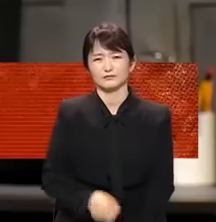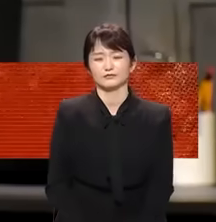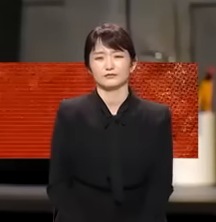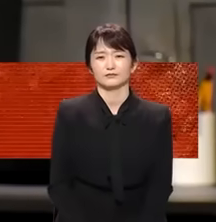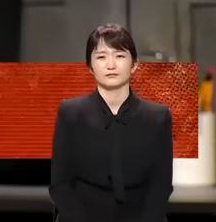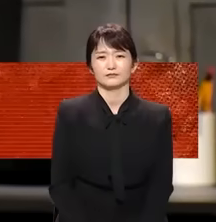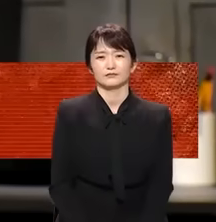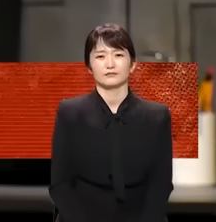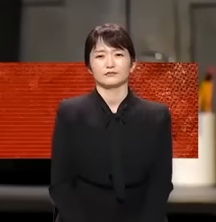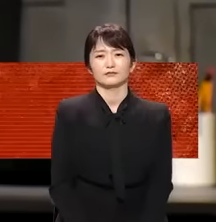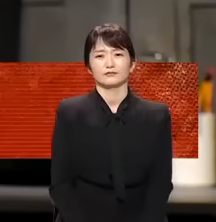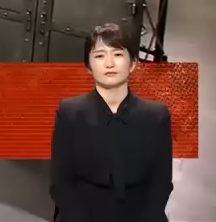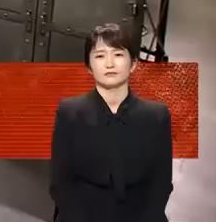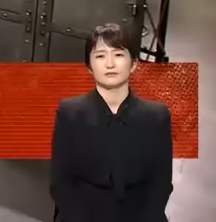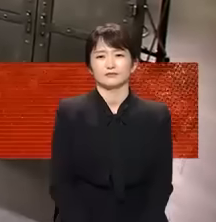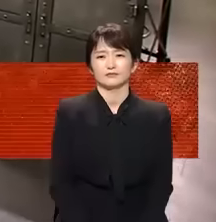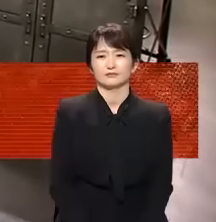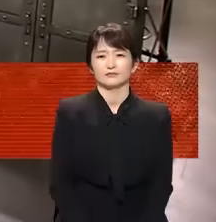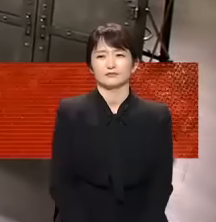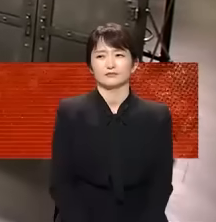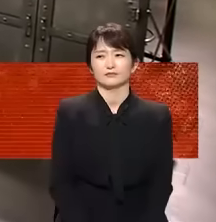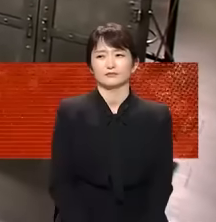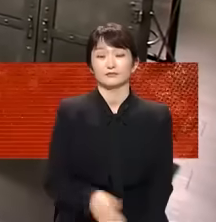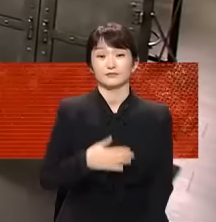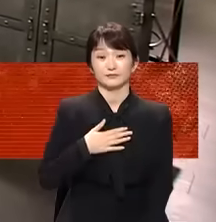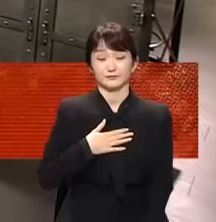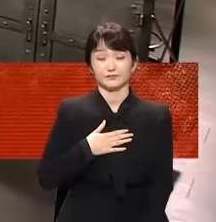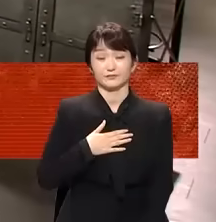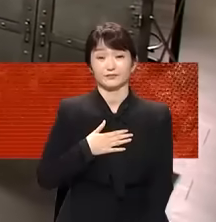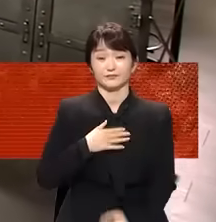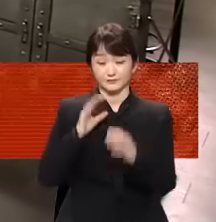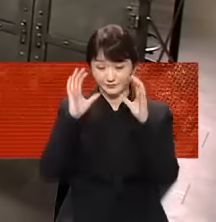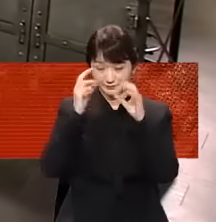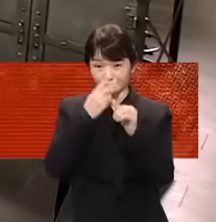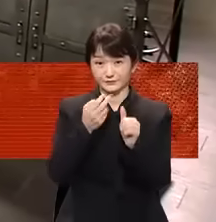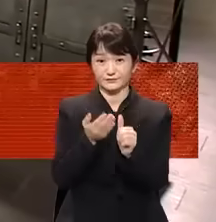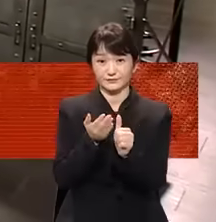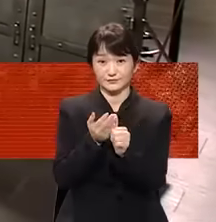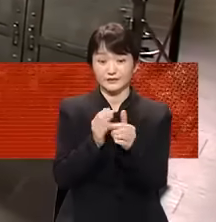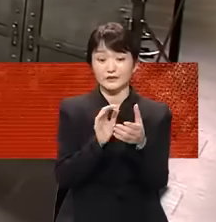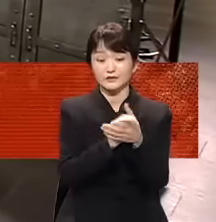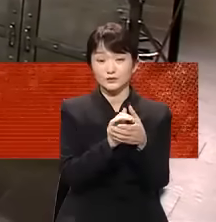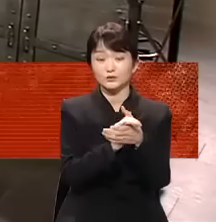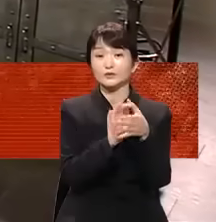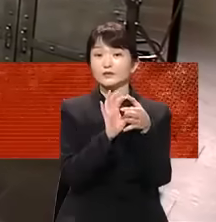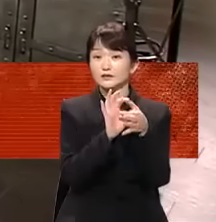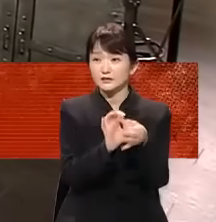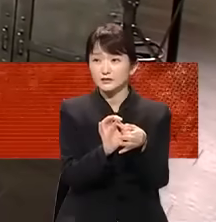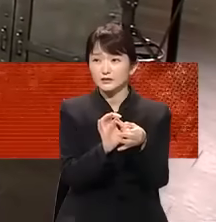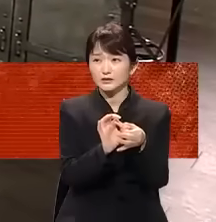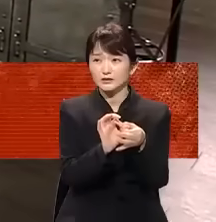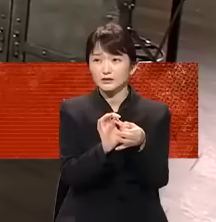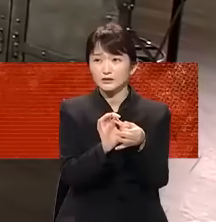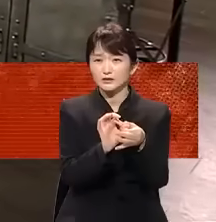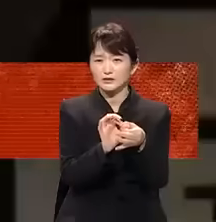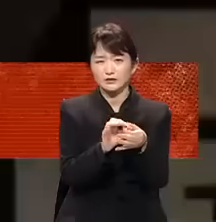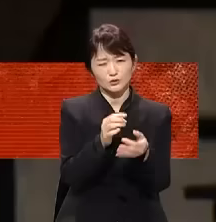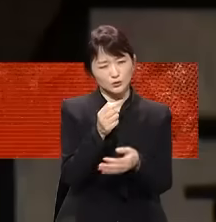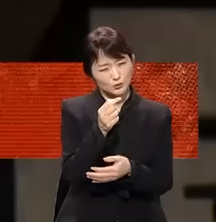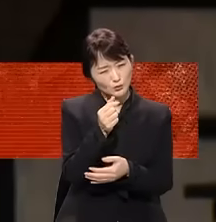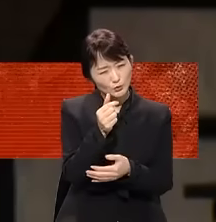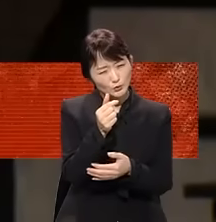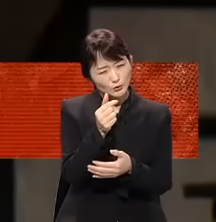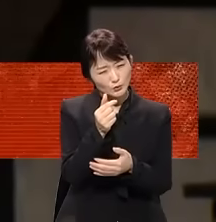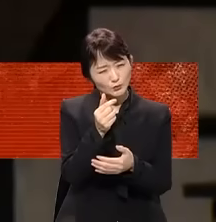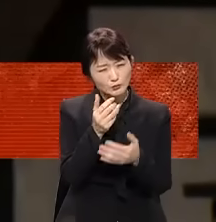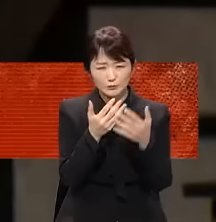필요가 없습니다 이거는네 어 저도 이제 아이를 키 왔으니까이 친구들과의 관계에서 그 미묘한 예의 같은 것들을 알고